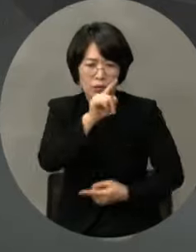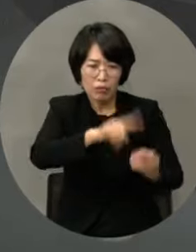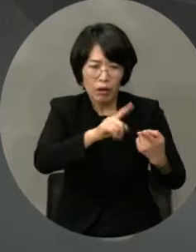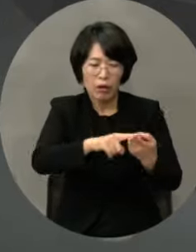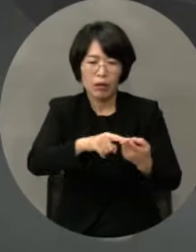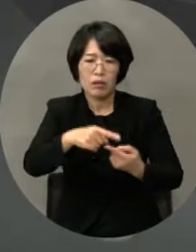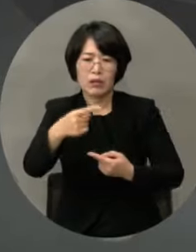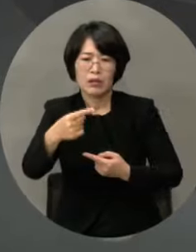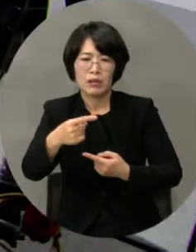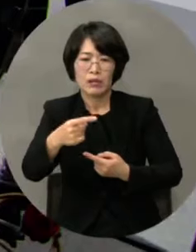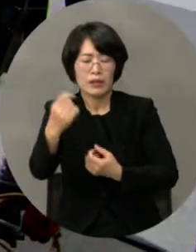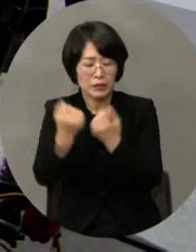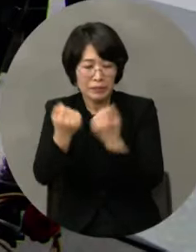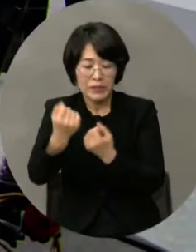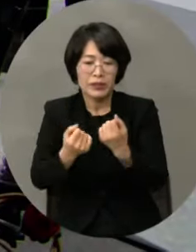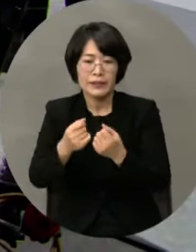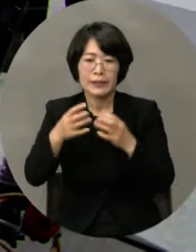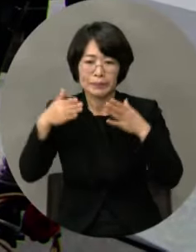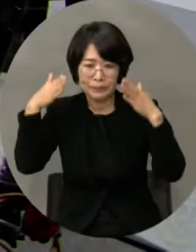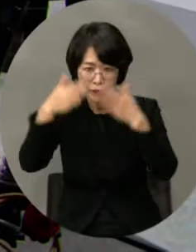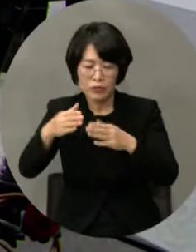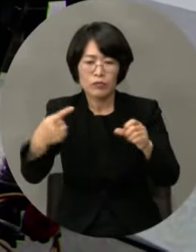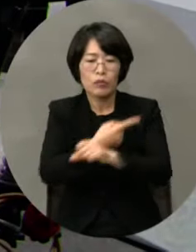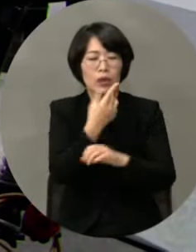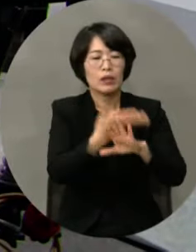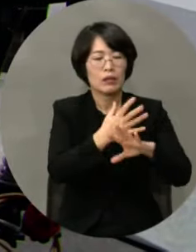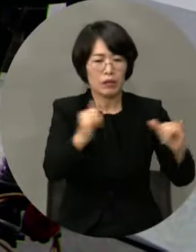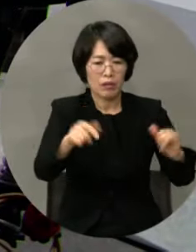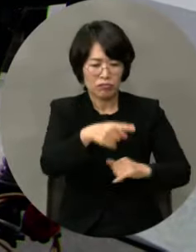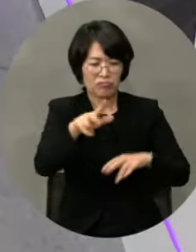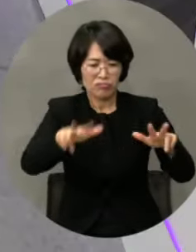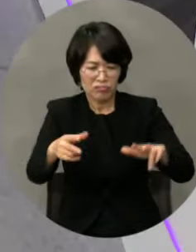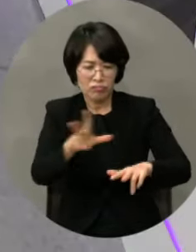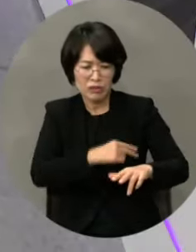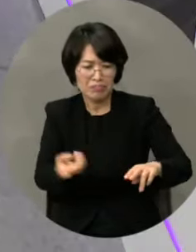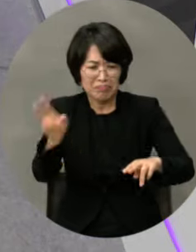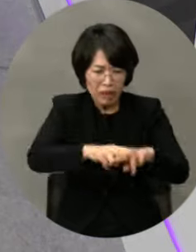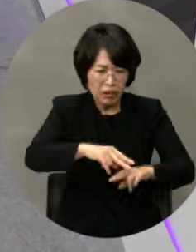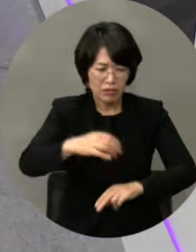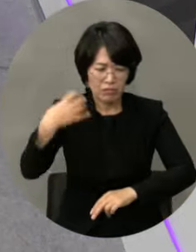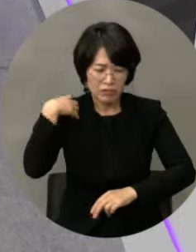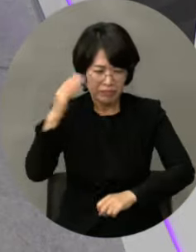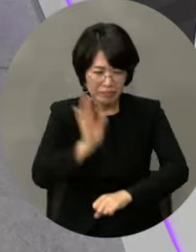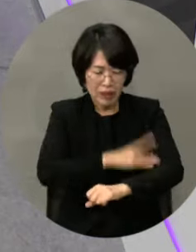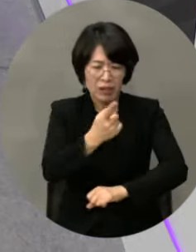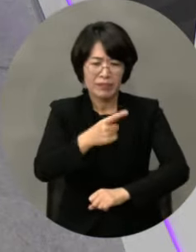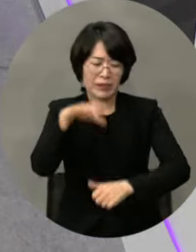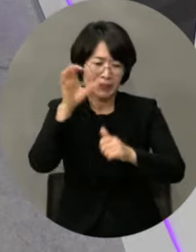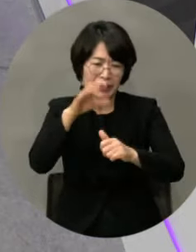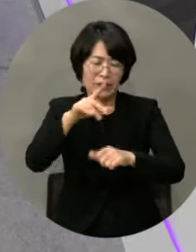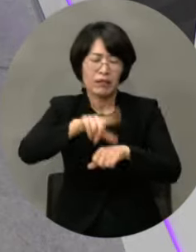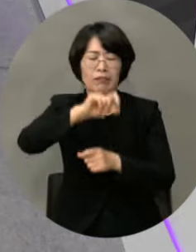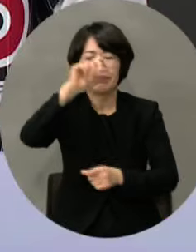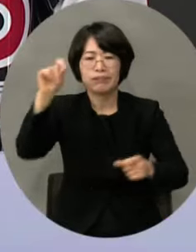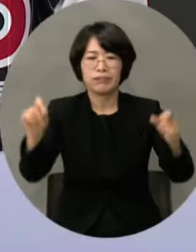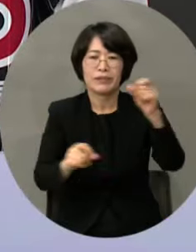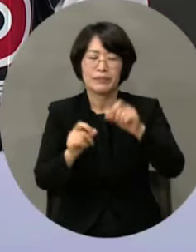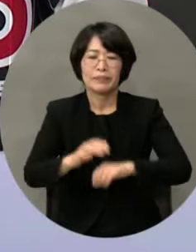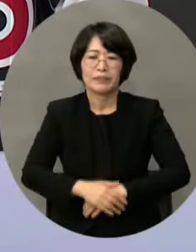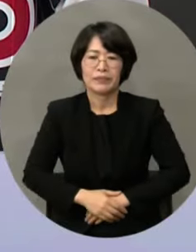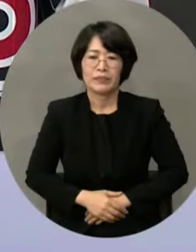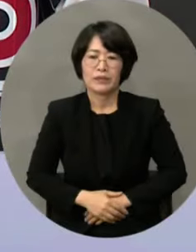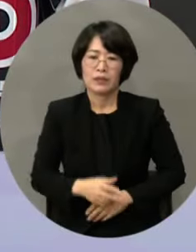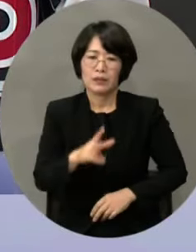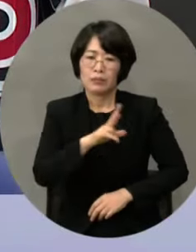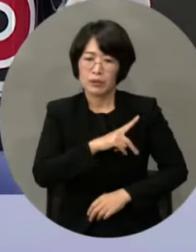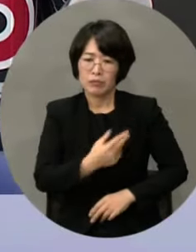해명을 하는 데 중점을 뒀고 나머지 후보들은 현역 의원의 책임론을 부각하는 데 시간을 할애했습니다. 임기